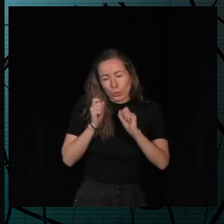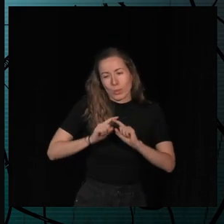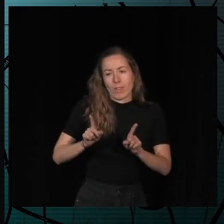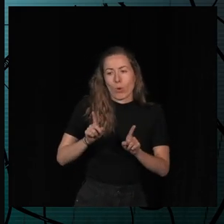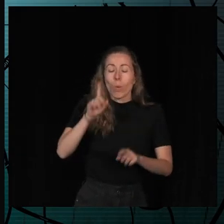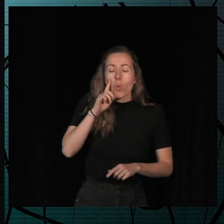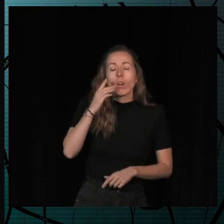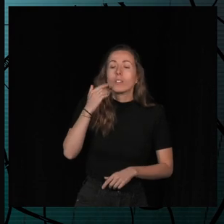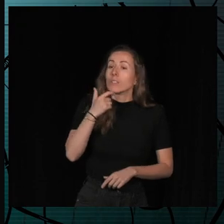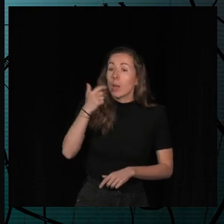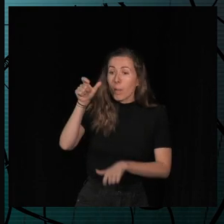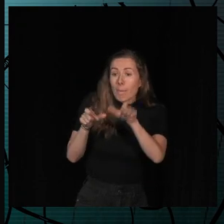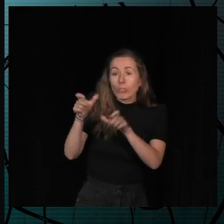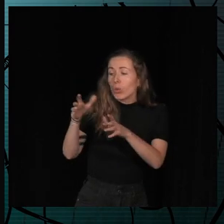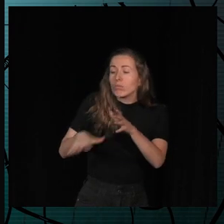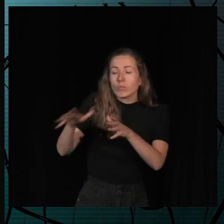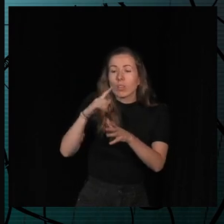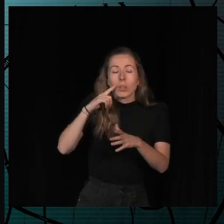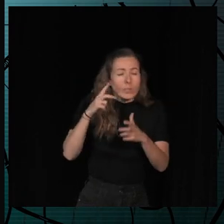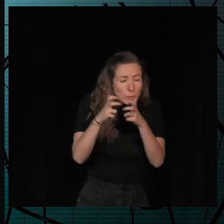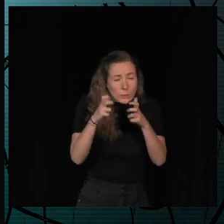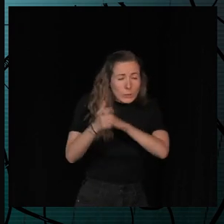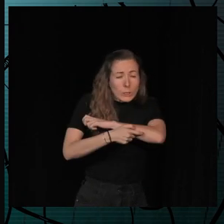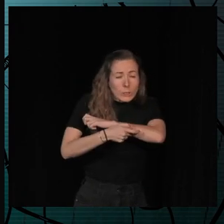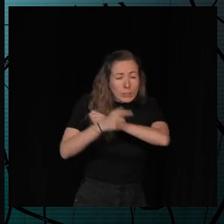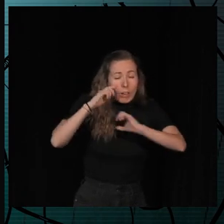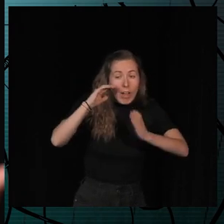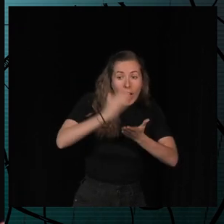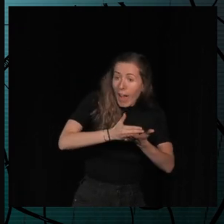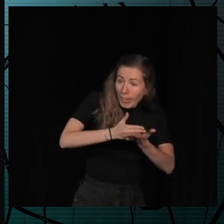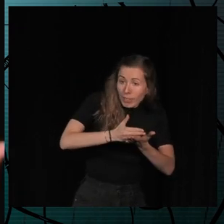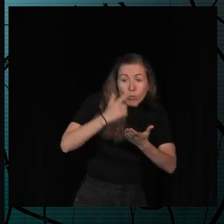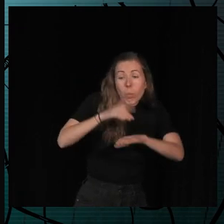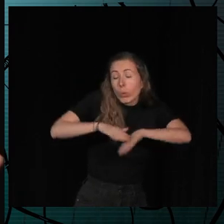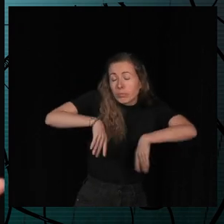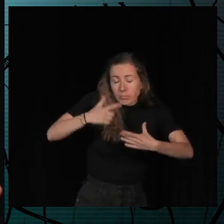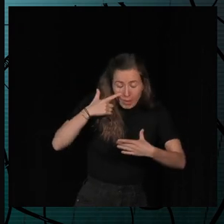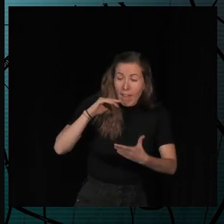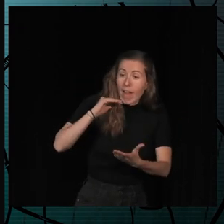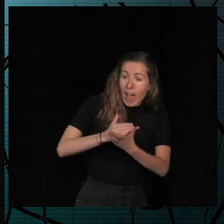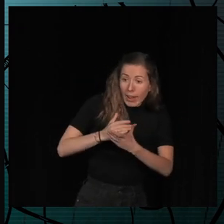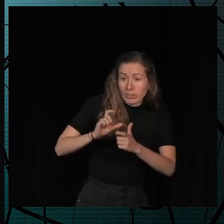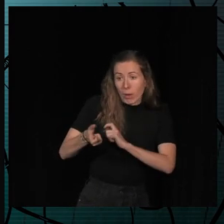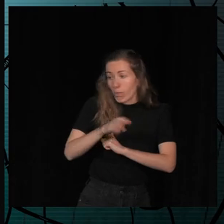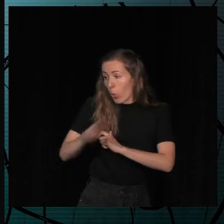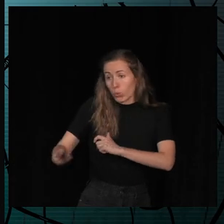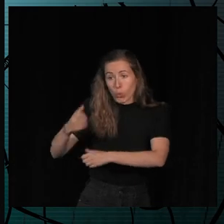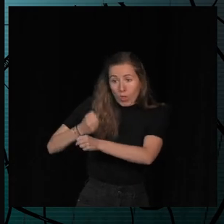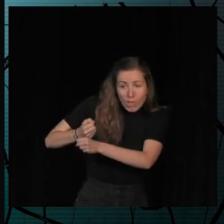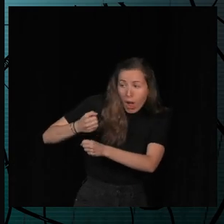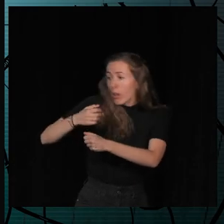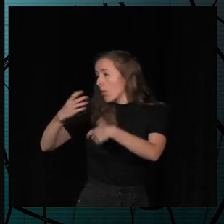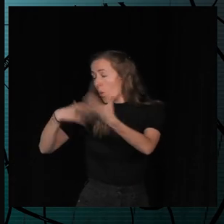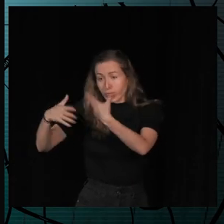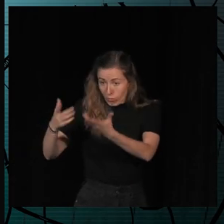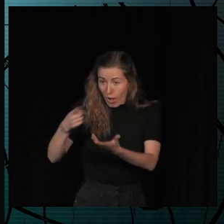cesse de jouer pour diverses maison elle retrouve un emploi trouve un conjoint une conjointe et cetera et bien il y a il y a